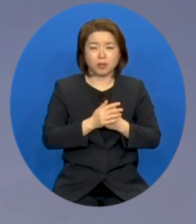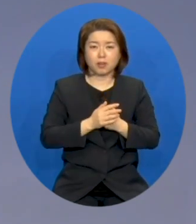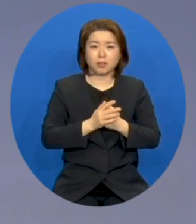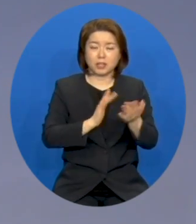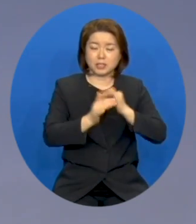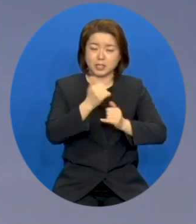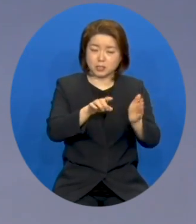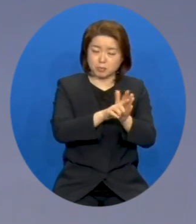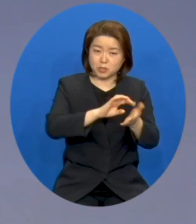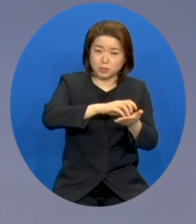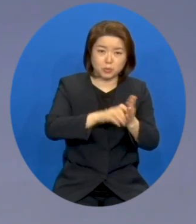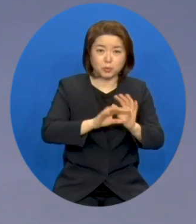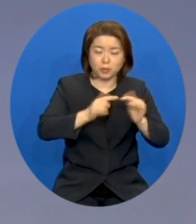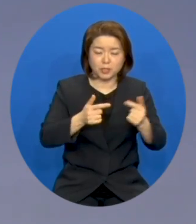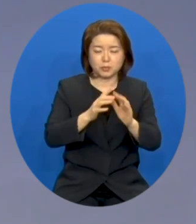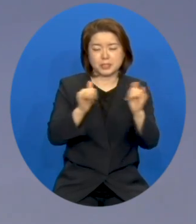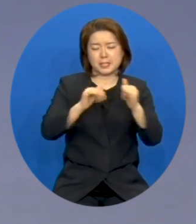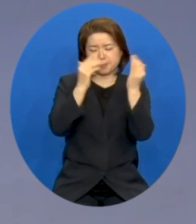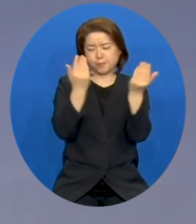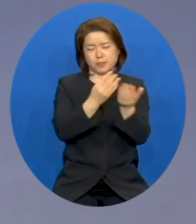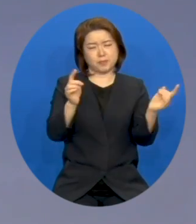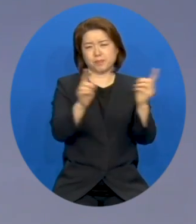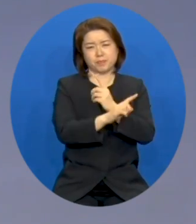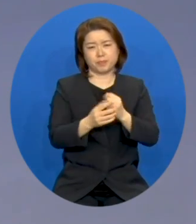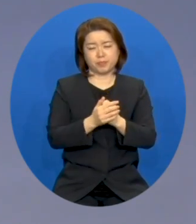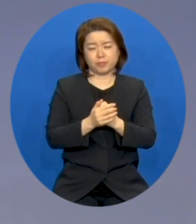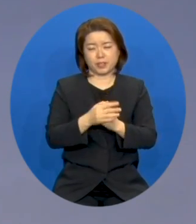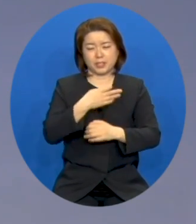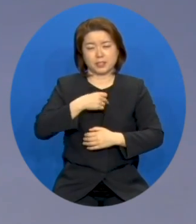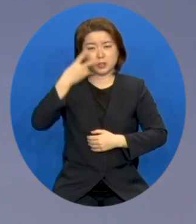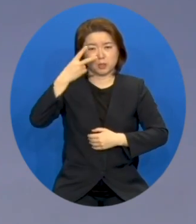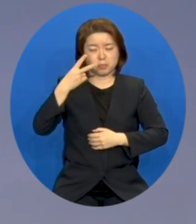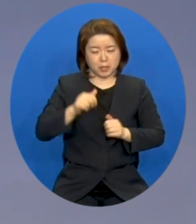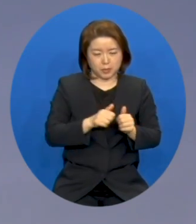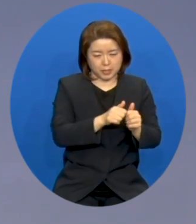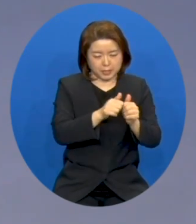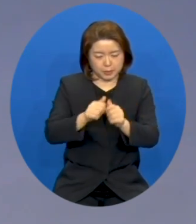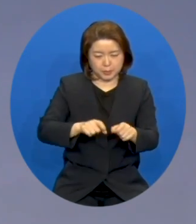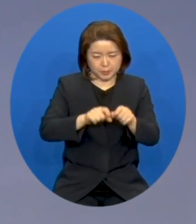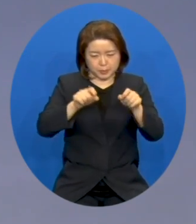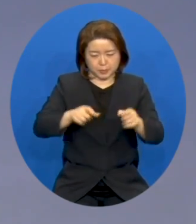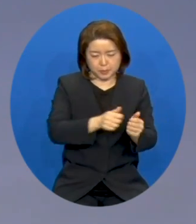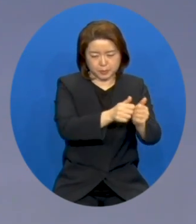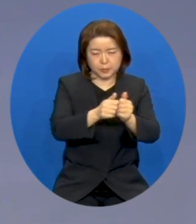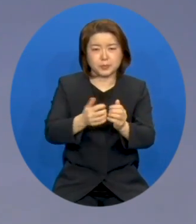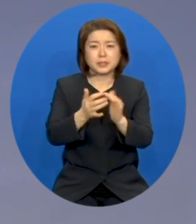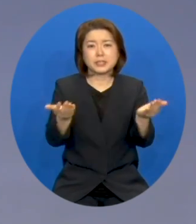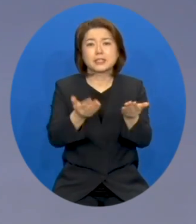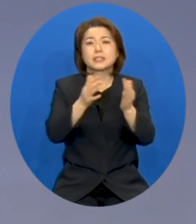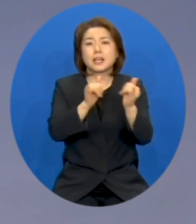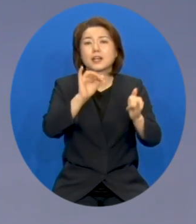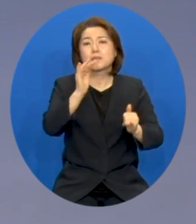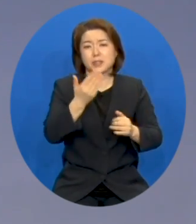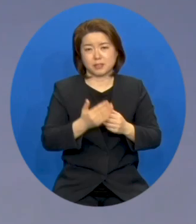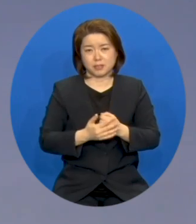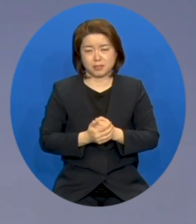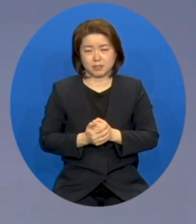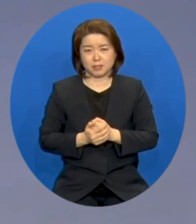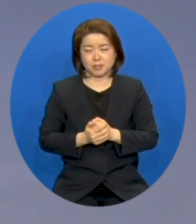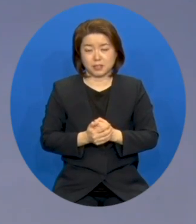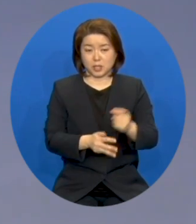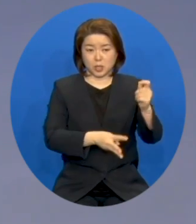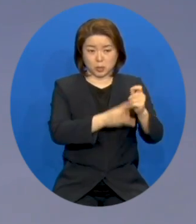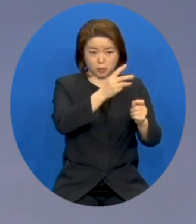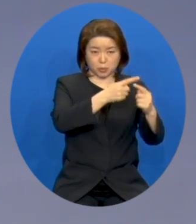사람이 완전히 바뀌어서 사도 바울의 동역자가 되었습니다. 사도 바울이 고린도에서 떠나서